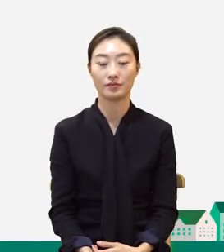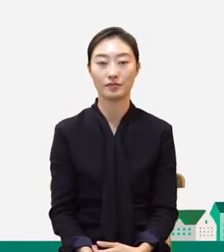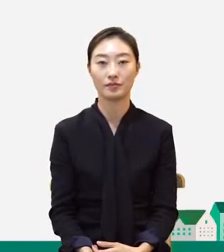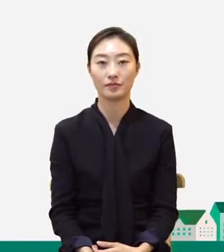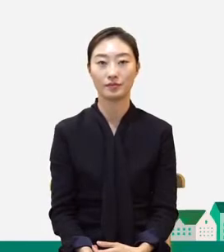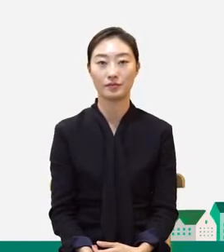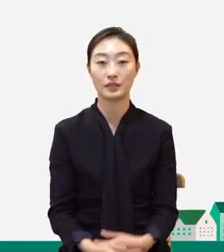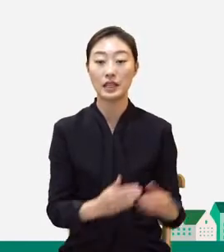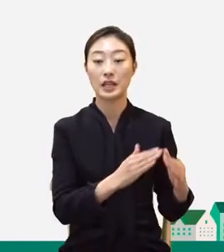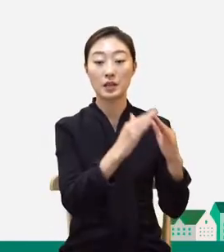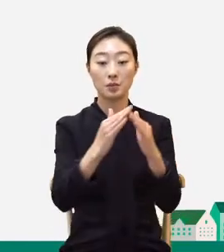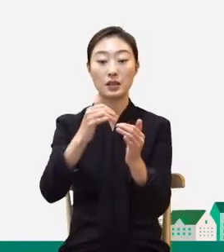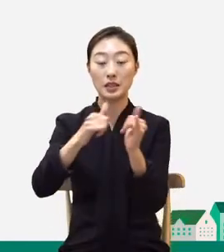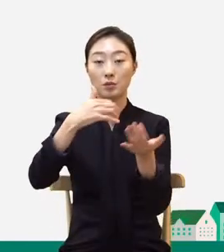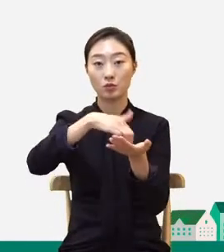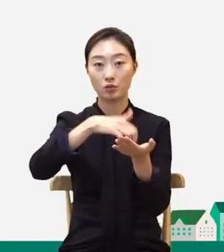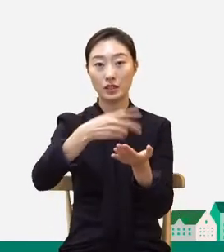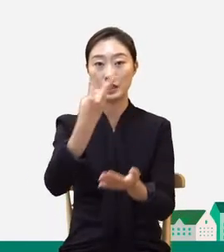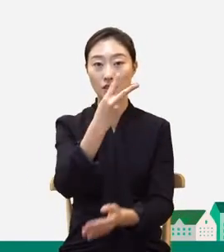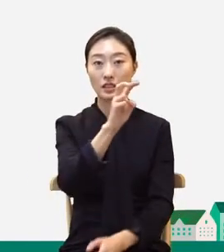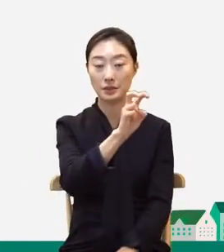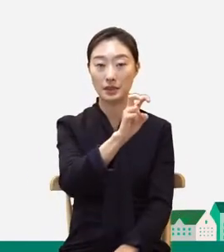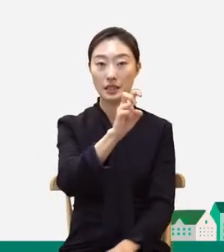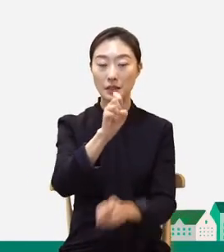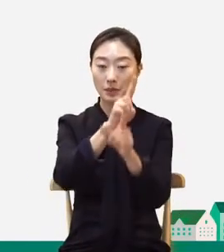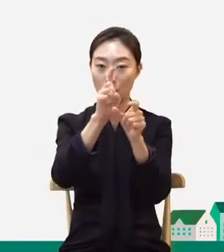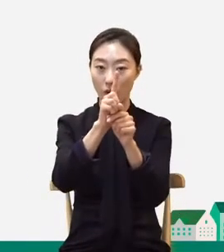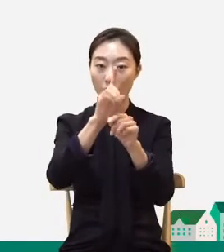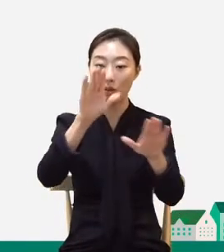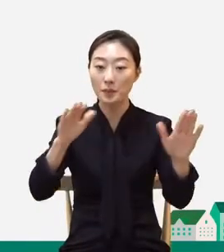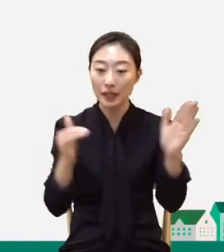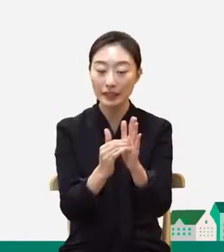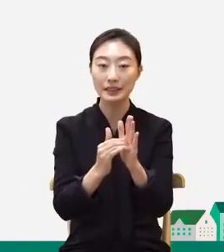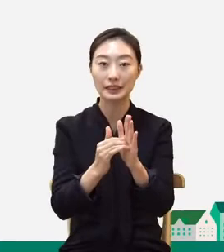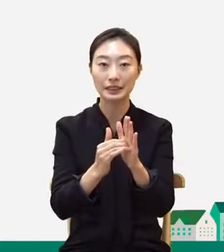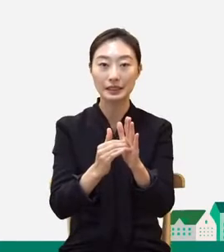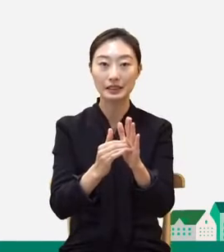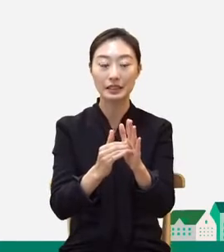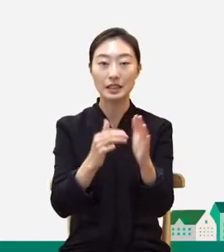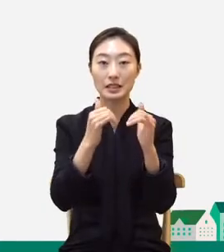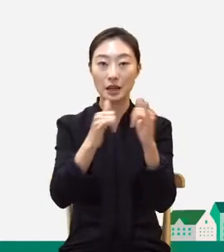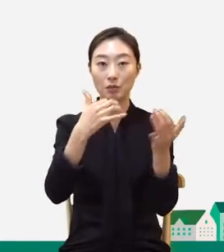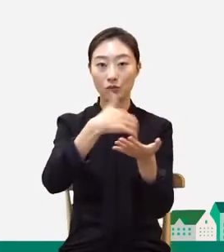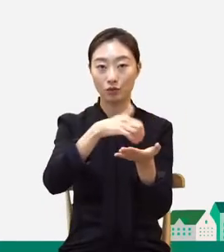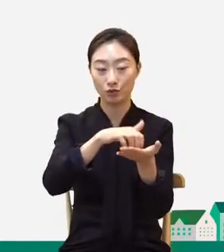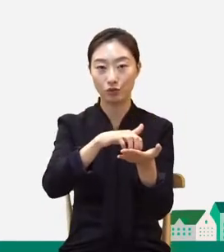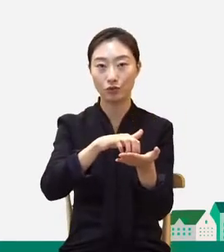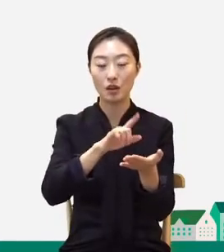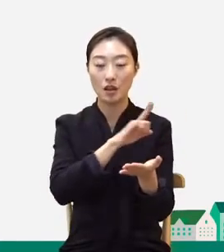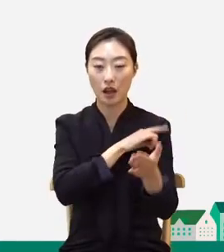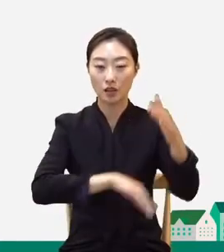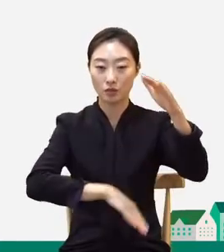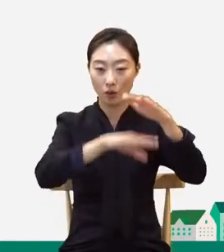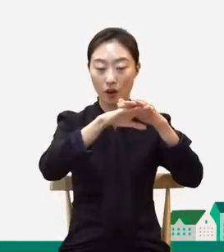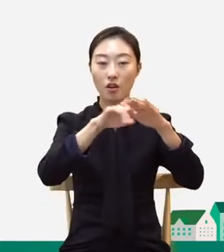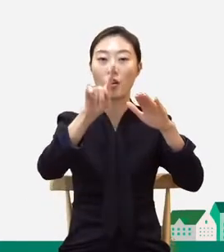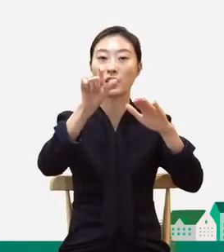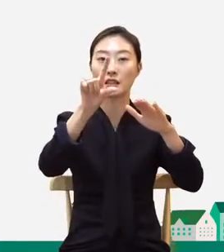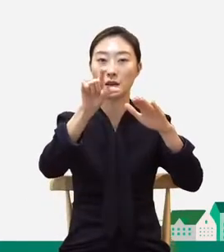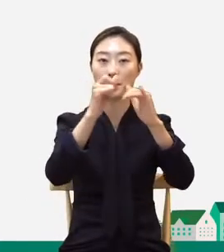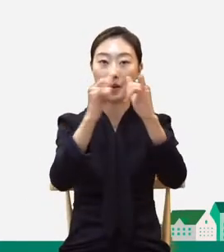입주자 현황입니다. 2020년 11월 현재까지인데요. 저희가 정원은